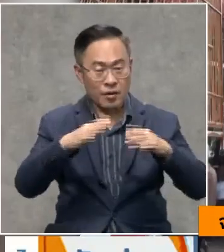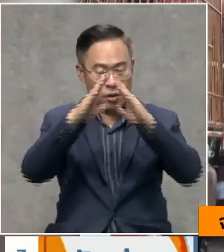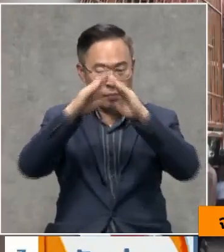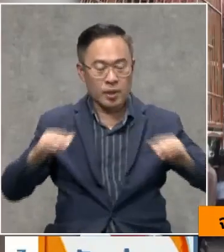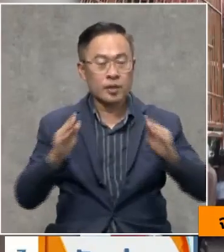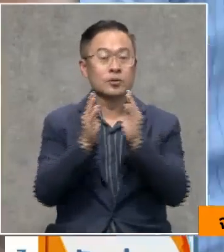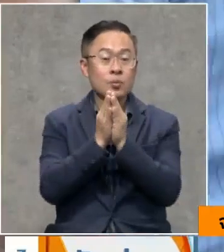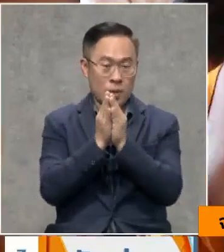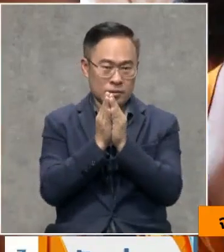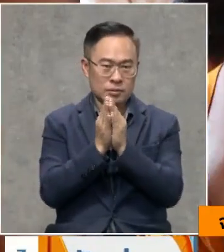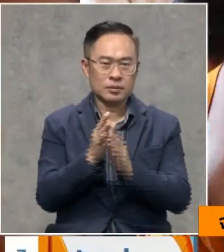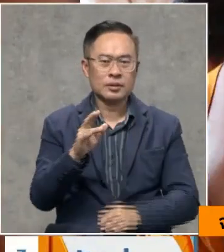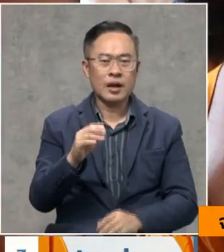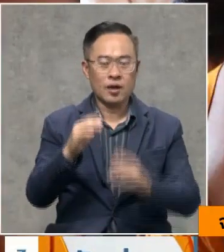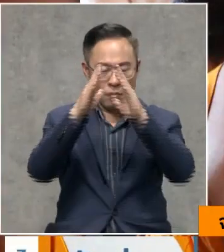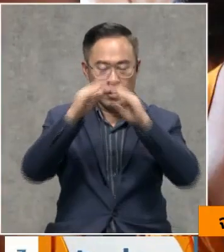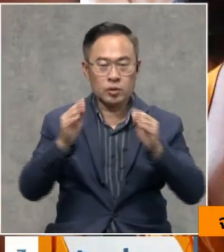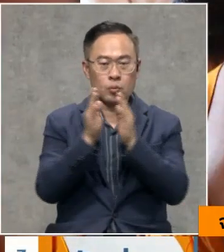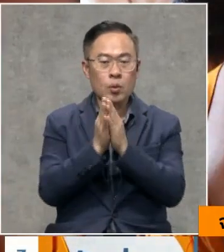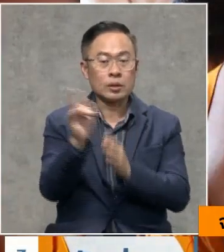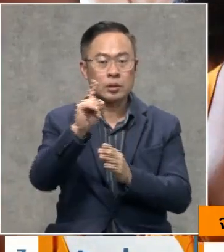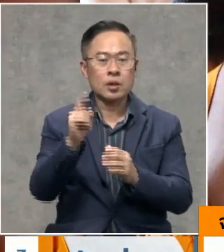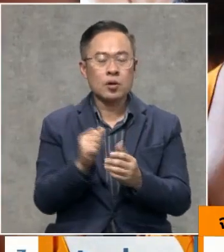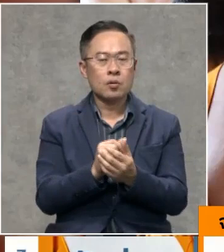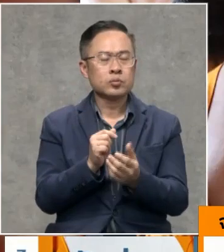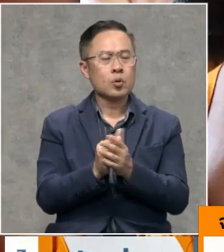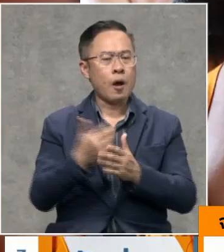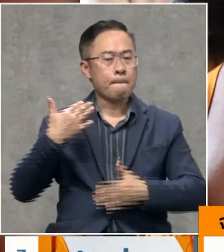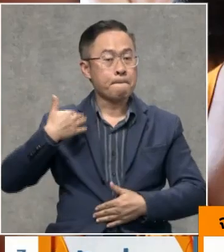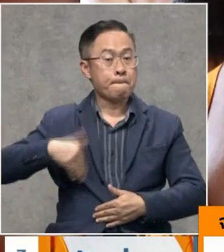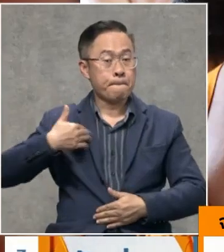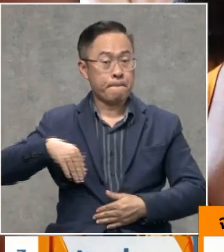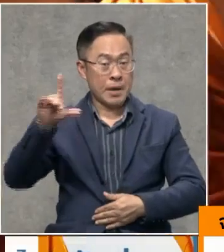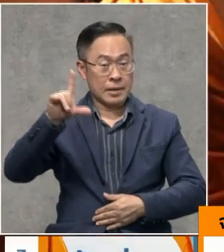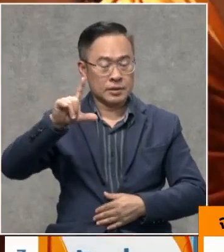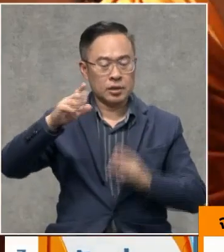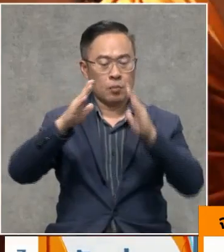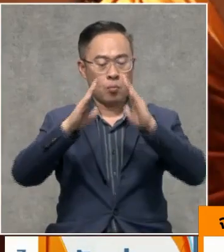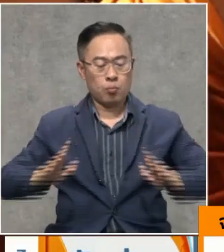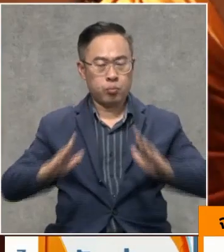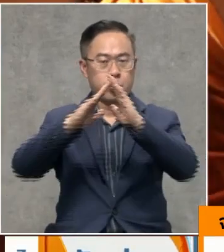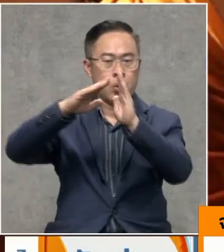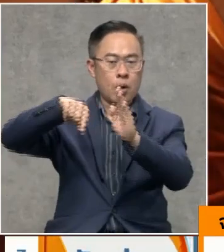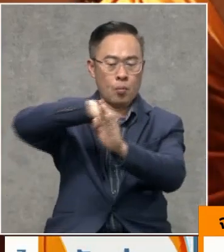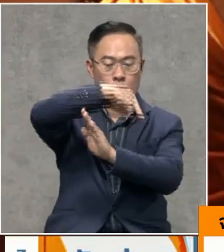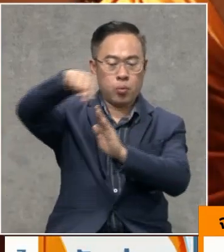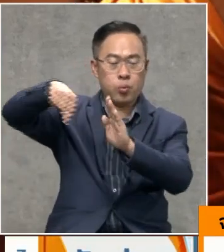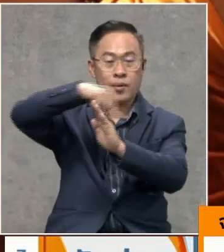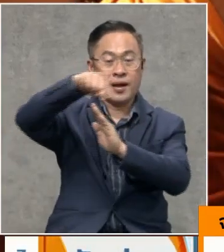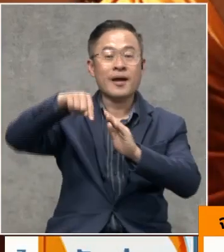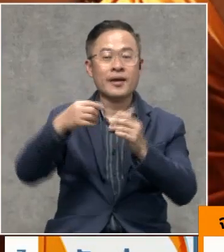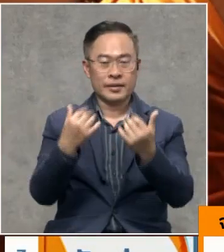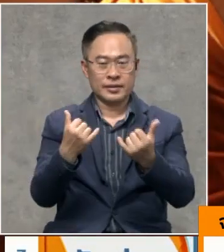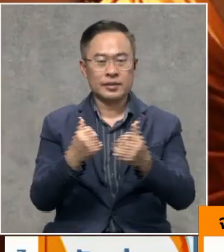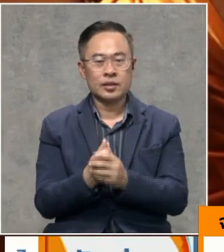ธรรมราชนะคะโดยพลเอกประวิตรวงสุวรรณก็ได้เข้าร่วมประกอบพิธีแห่ผ้าพระบทหรือการแห่ผ้าขึ้นธาตุองค์พระบรม